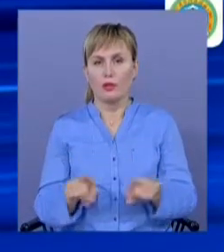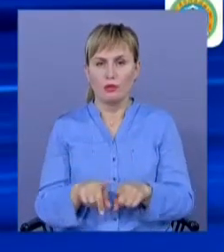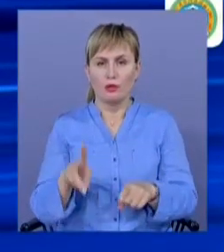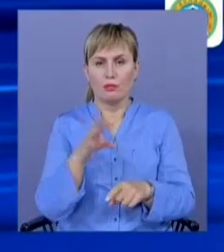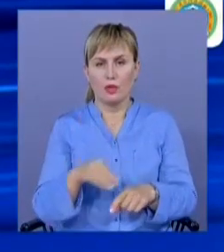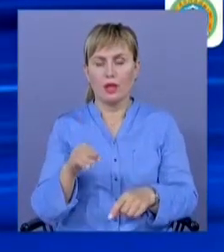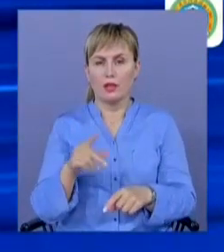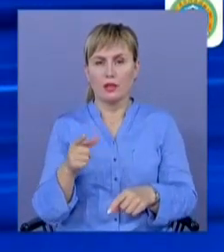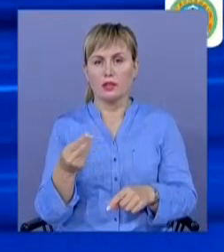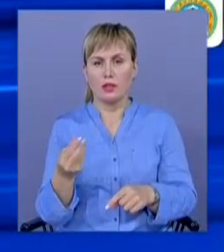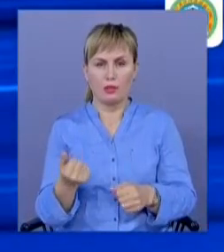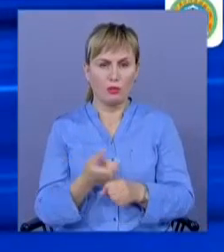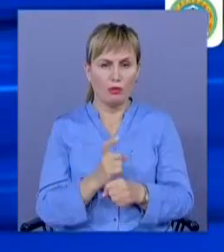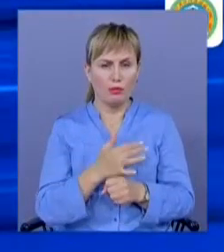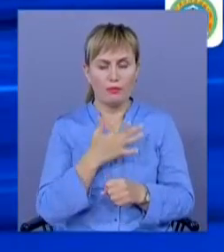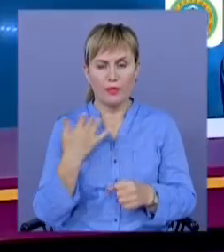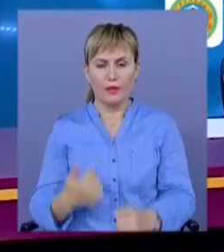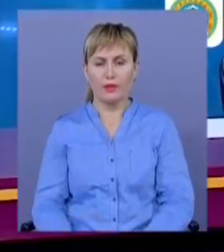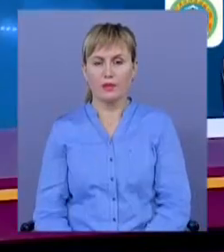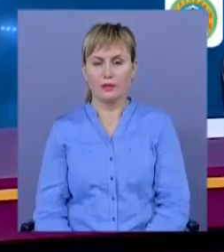миллиардные суммы. Акимат города.